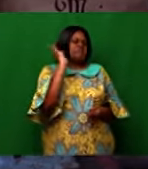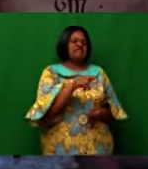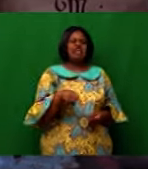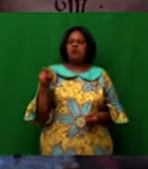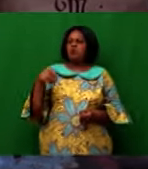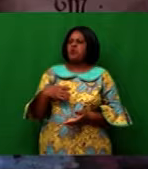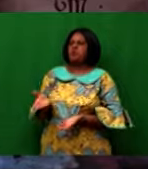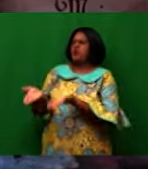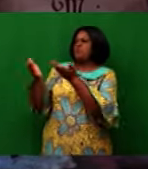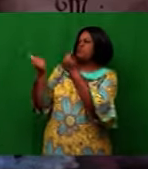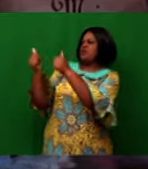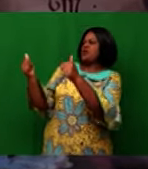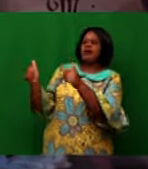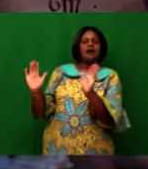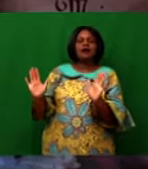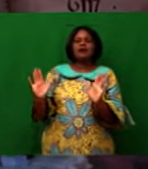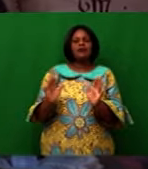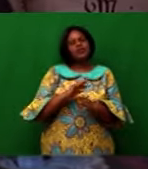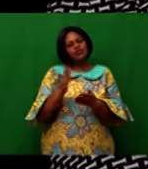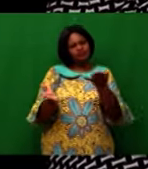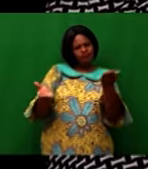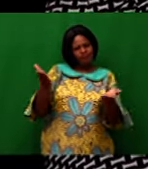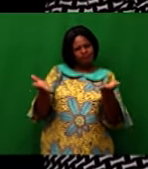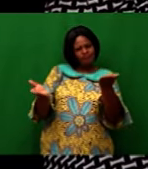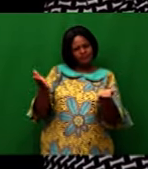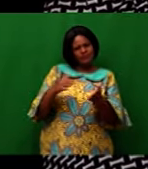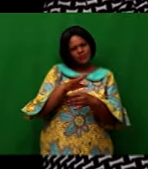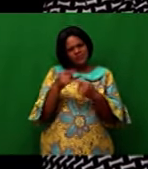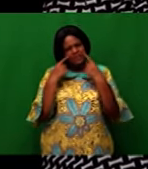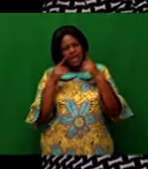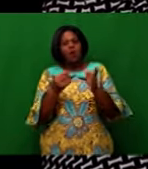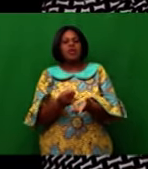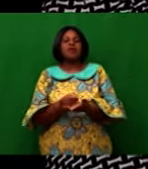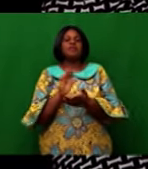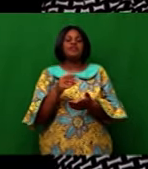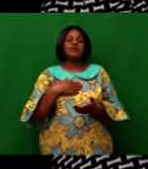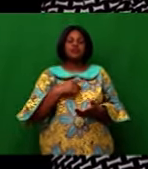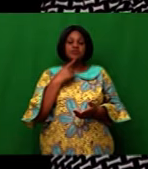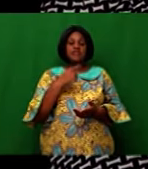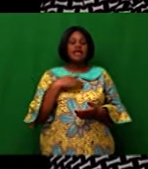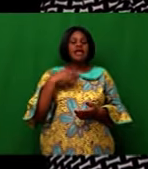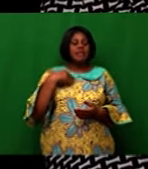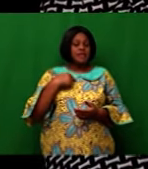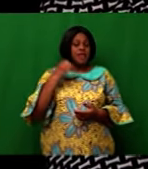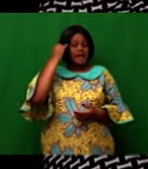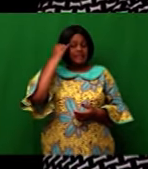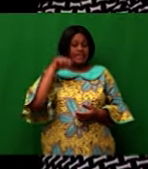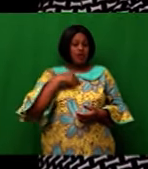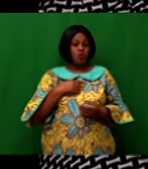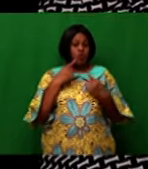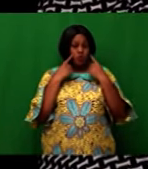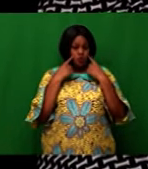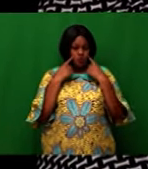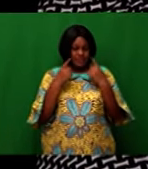naika ndomboya pauri muroro wechidiki ingoti ga pako nhasi ndoda kuti nditaure pfungwa dzangu ndakatarisa nyaya yekodzero dzevana